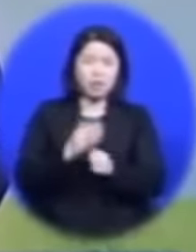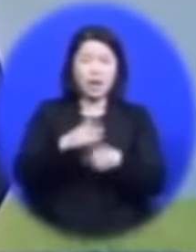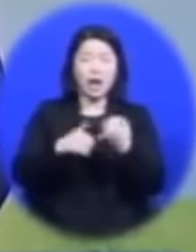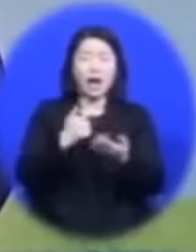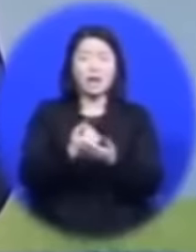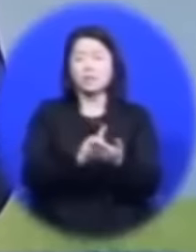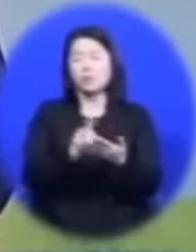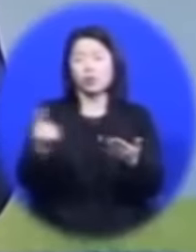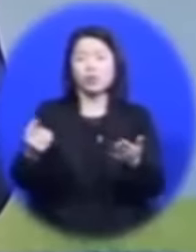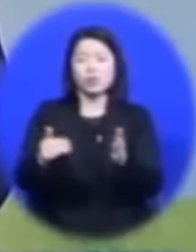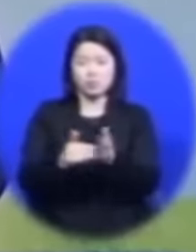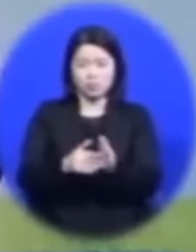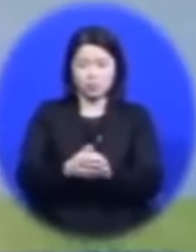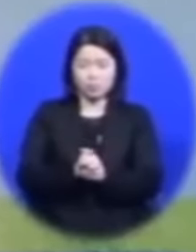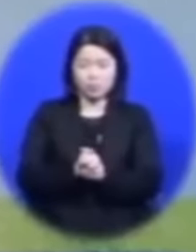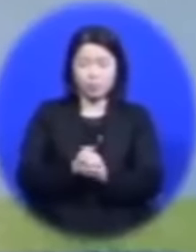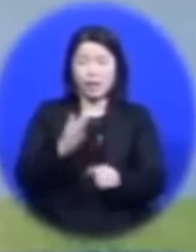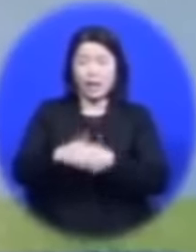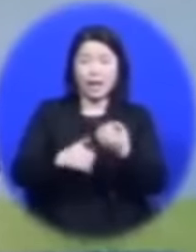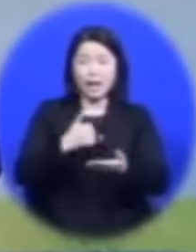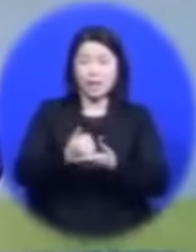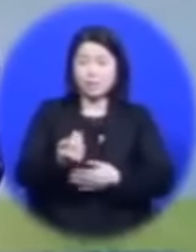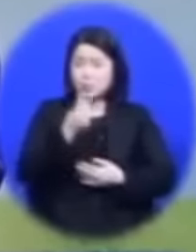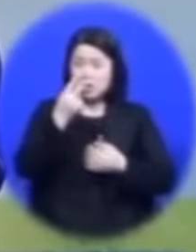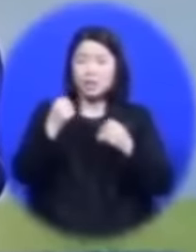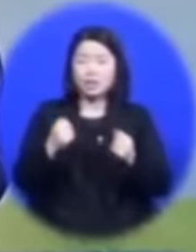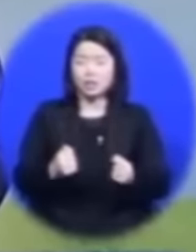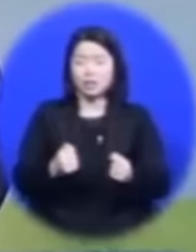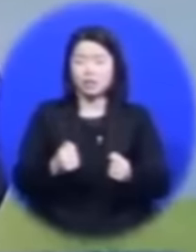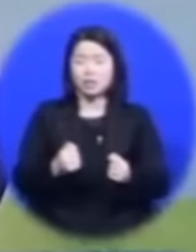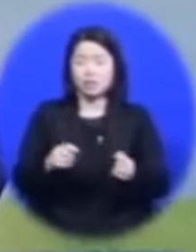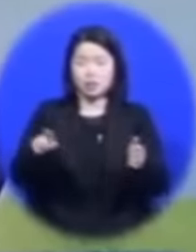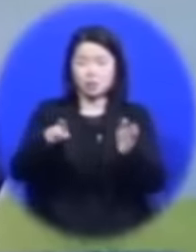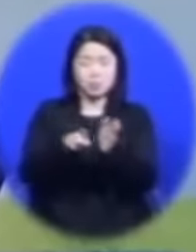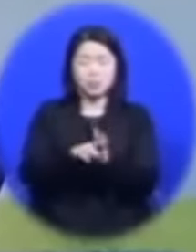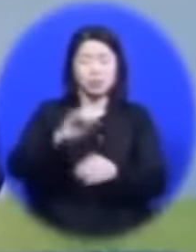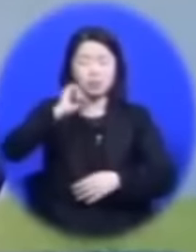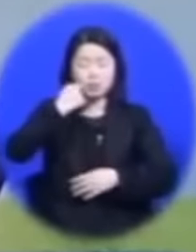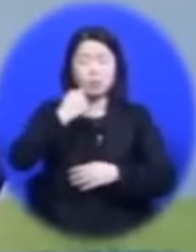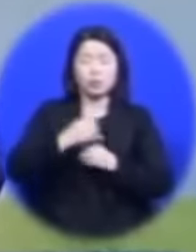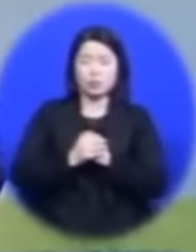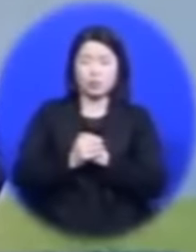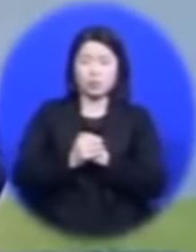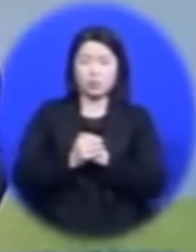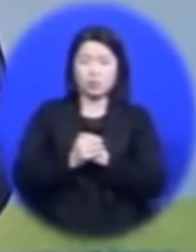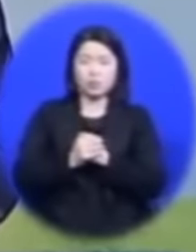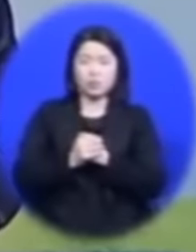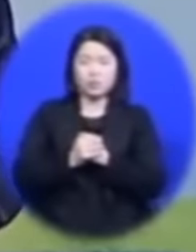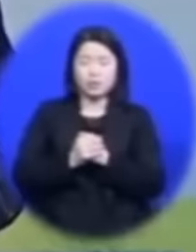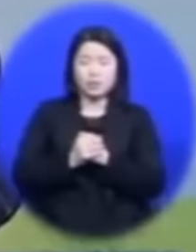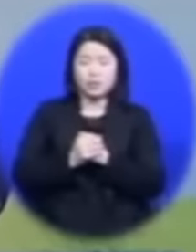하나님을 떠나버렸습니다. 하나님이 살아계신 게 믿어지지 않는다는 거죠.